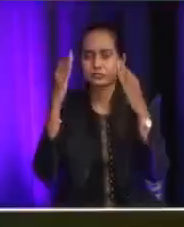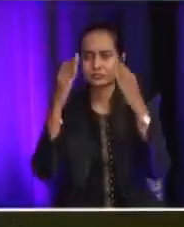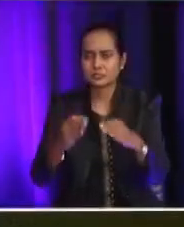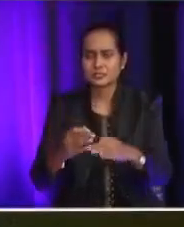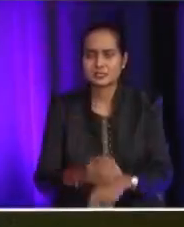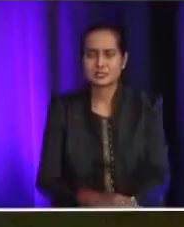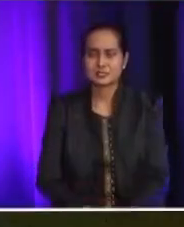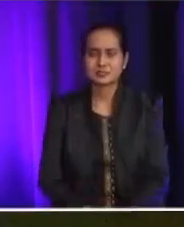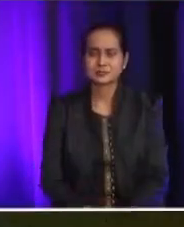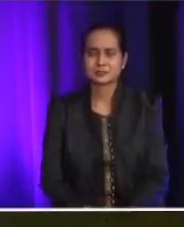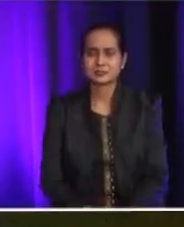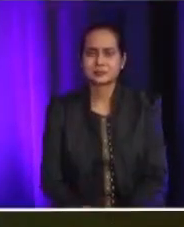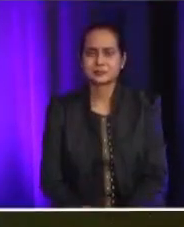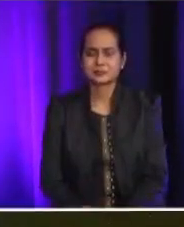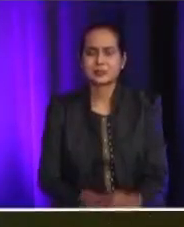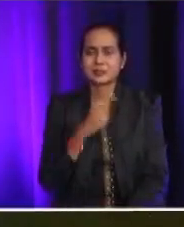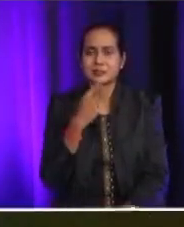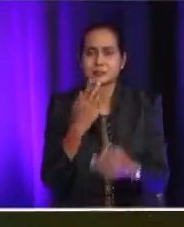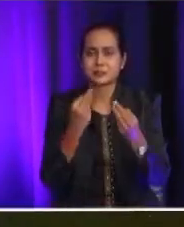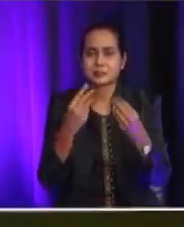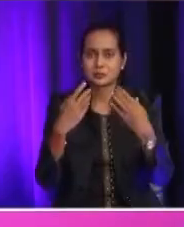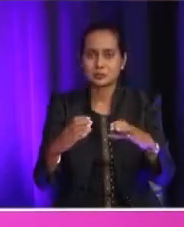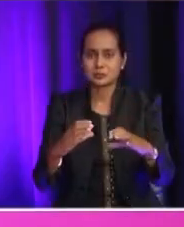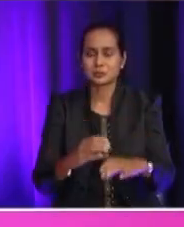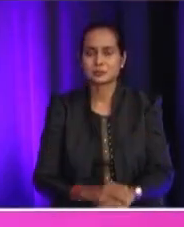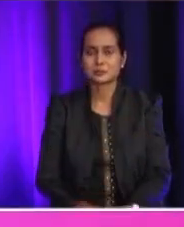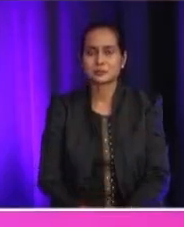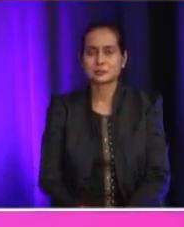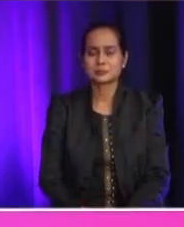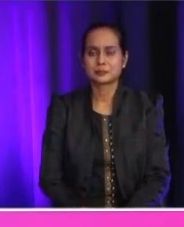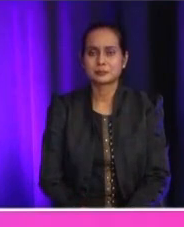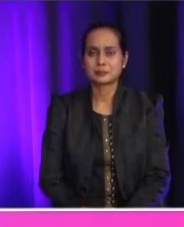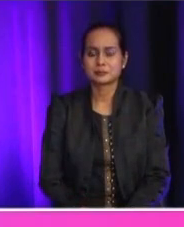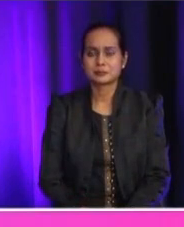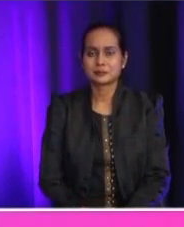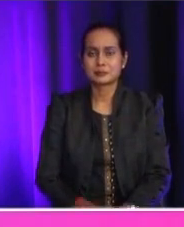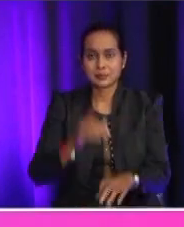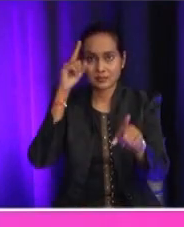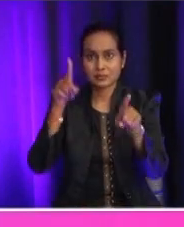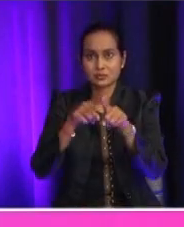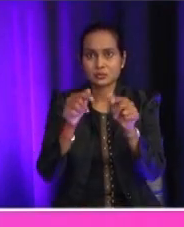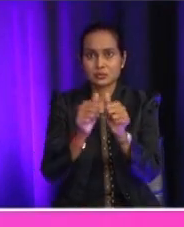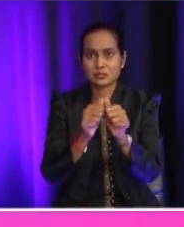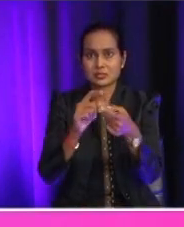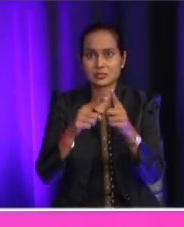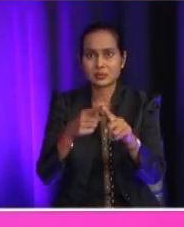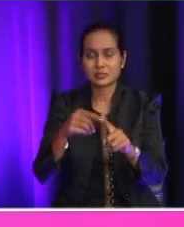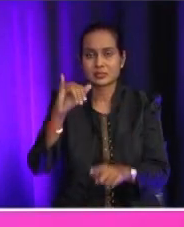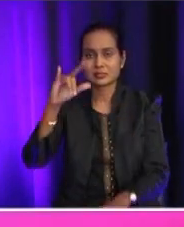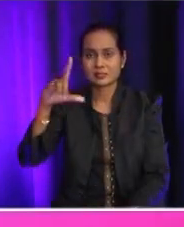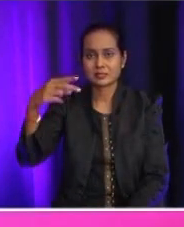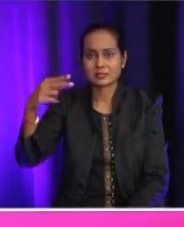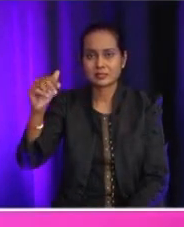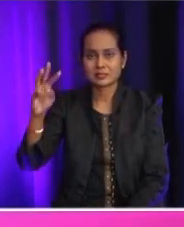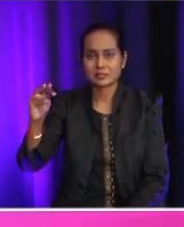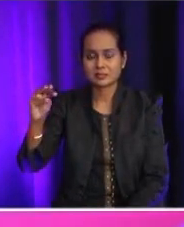disasarkan? Siapa nak cuba? Ya, Nadira. Saya setuju dengan Ilhan cikgu. Pada pandangan saya,